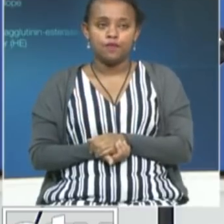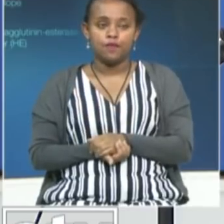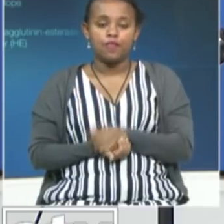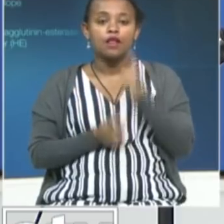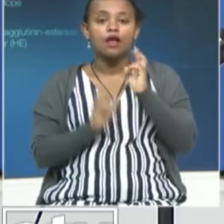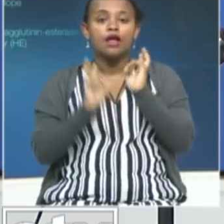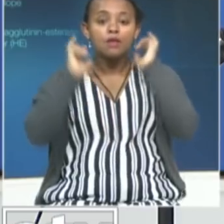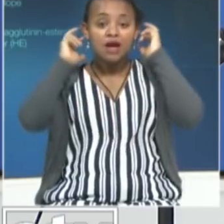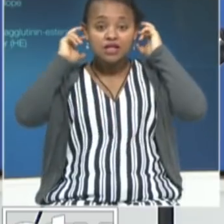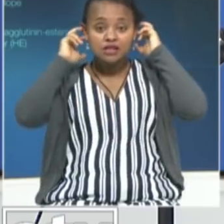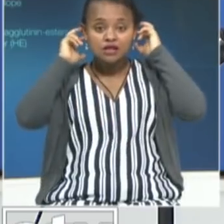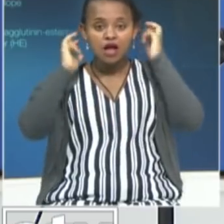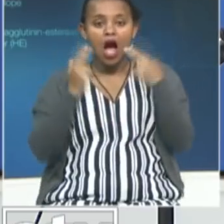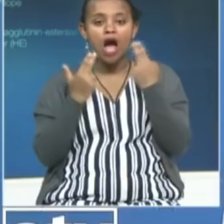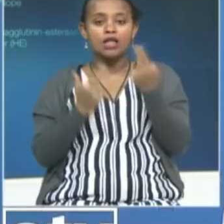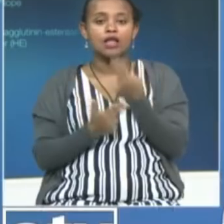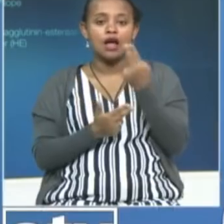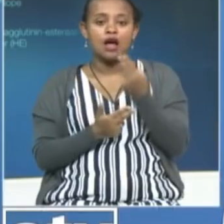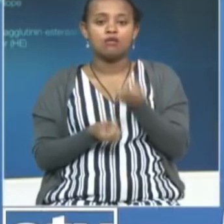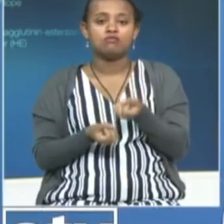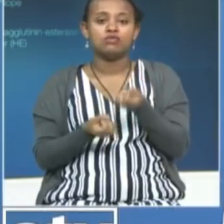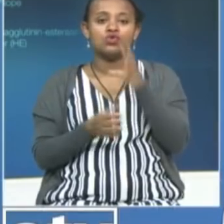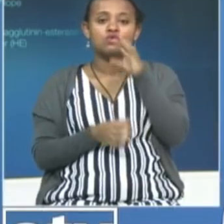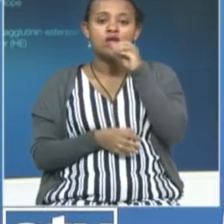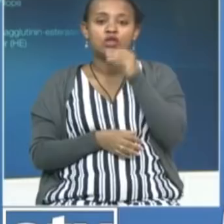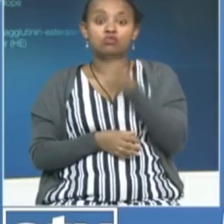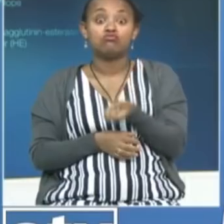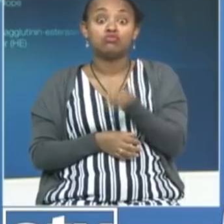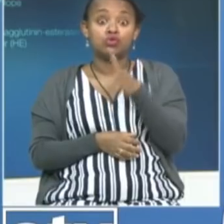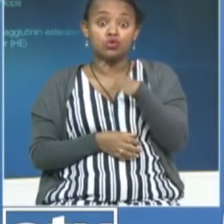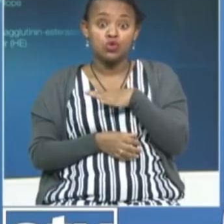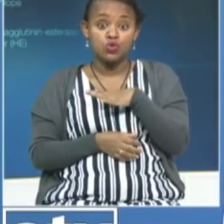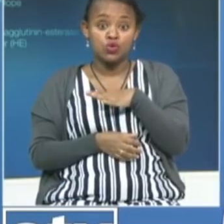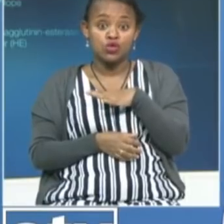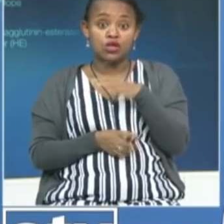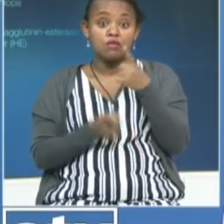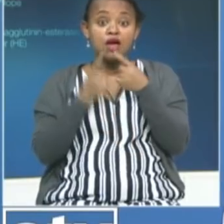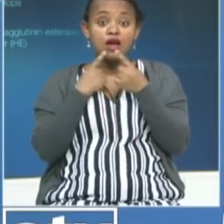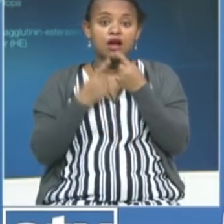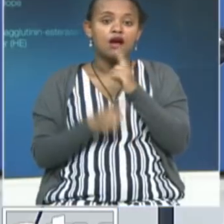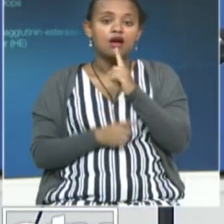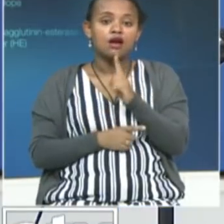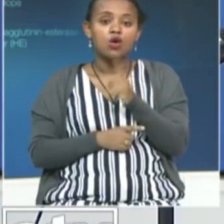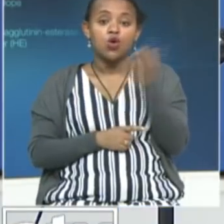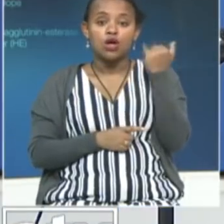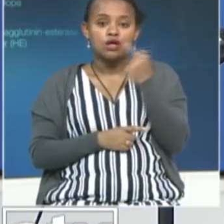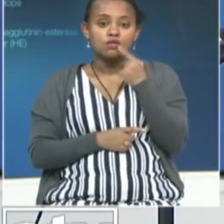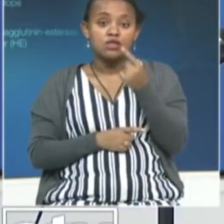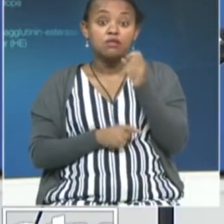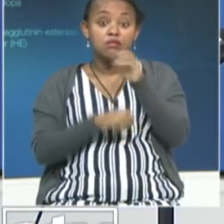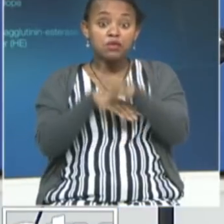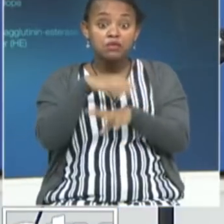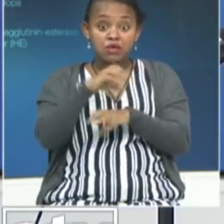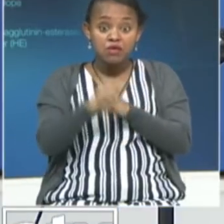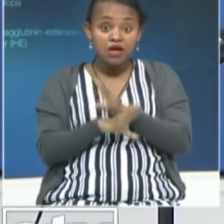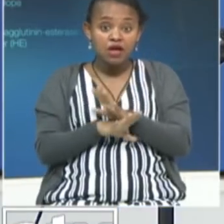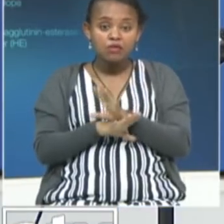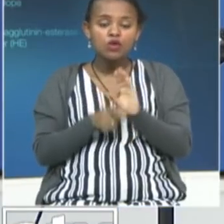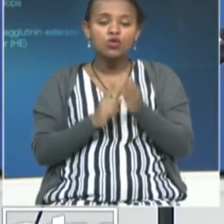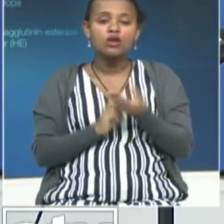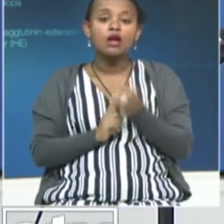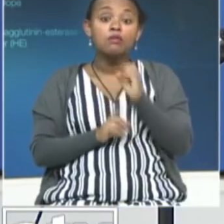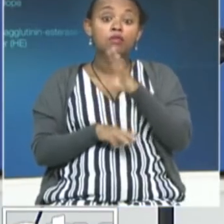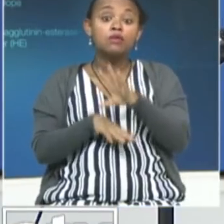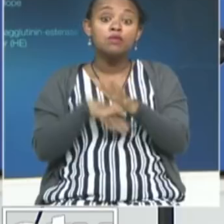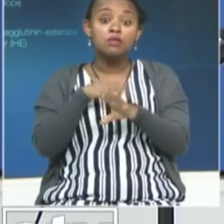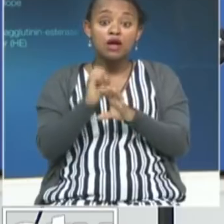የማስካ አጠቃቀም ብዙ የሚያስወራ ብዙ ሰዎችን የሚያነጋግር አይነት ነው ቀደም ሲል በሚመከረበት ሁኔታና በሚመከረው መልኩ